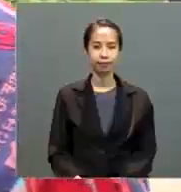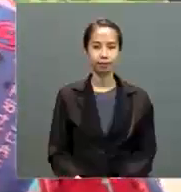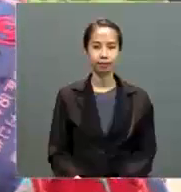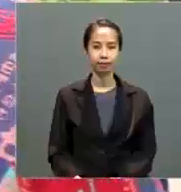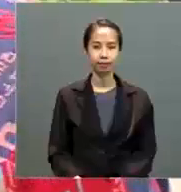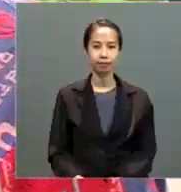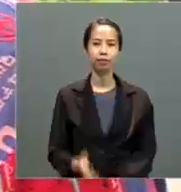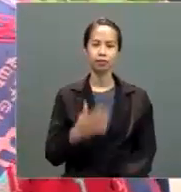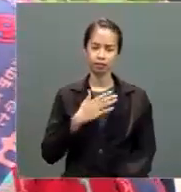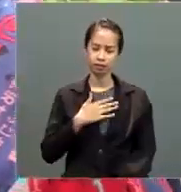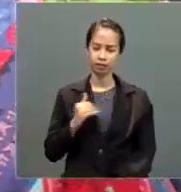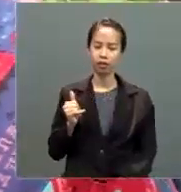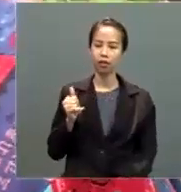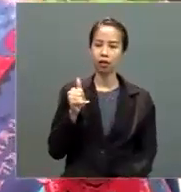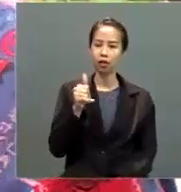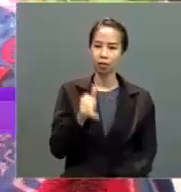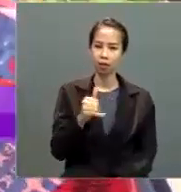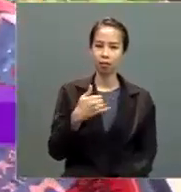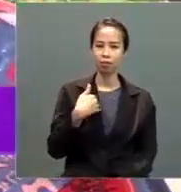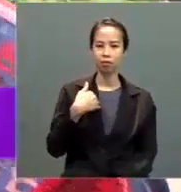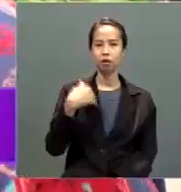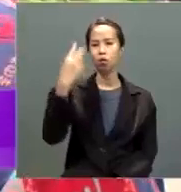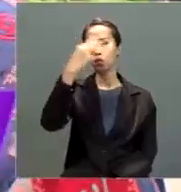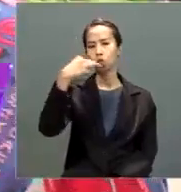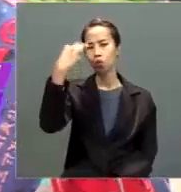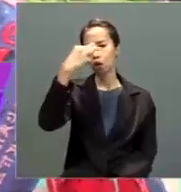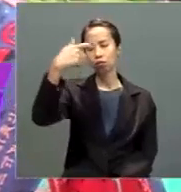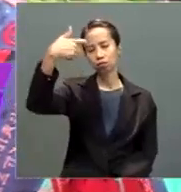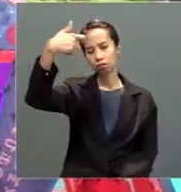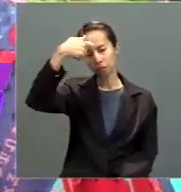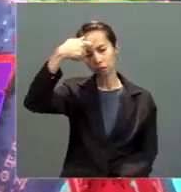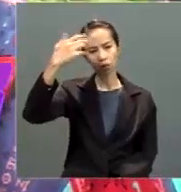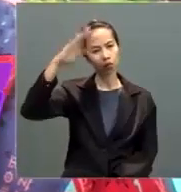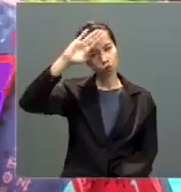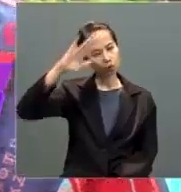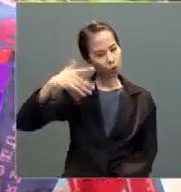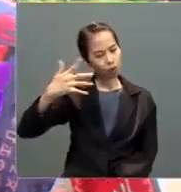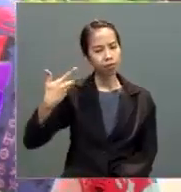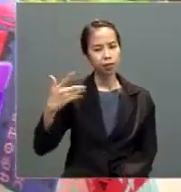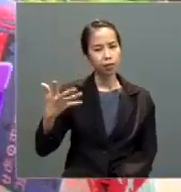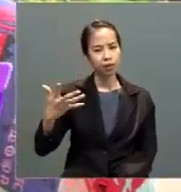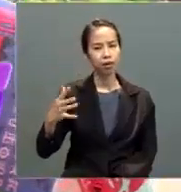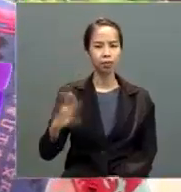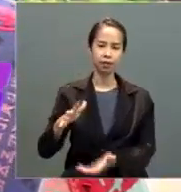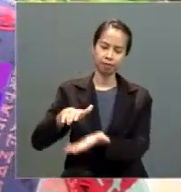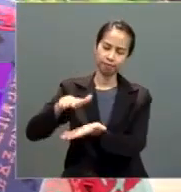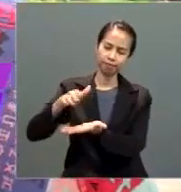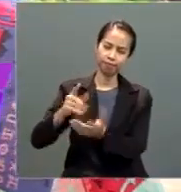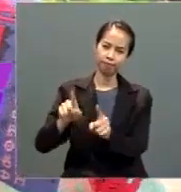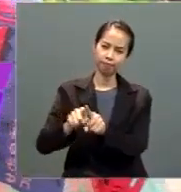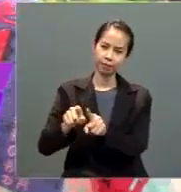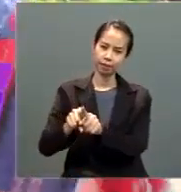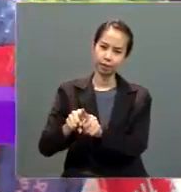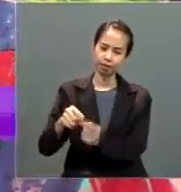เข้ามาก็มีแล้วค่ะตรวจก่อนเลยวัดไข้ก่อนแล้วแล้วก็มีอะไรก็มีที่เป็น